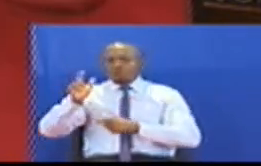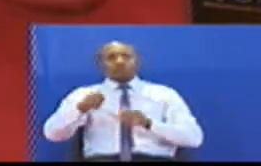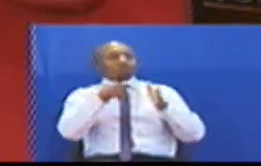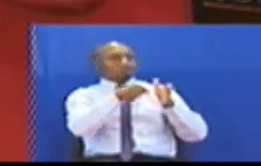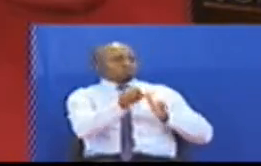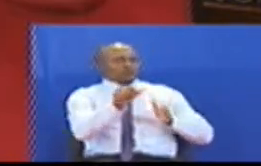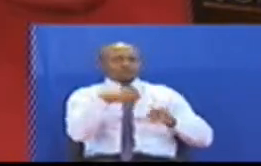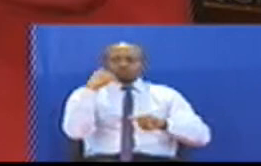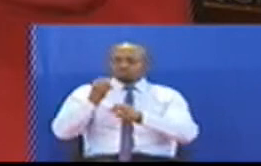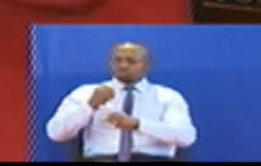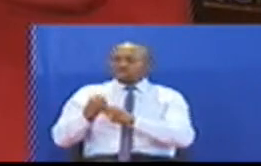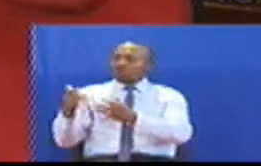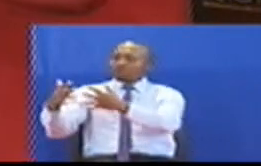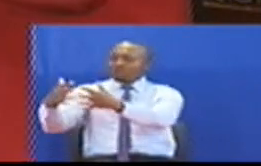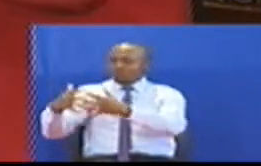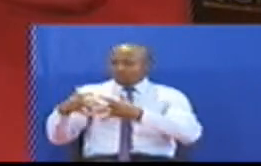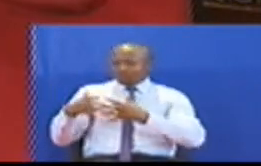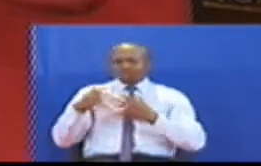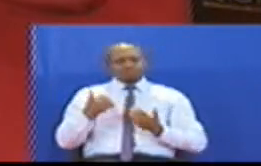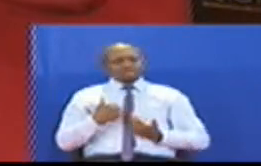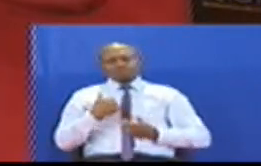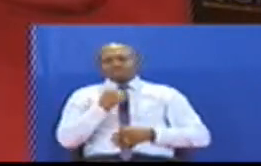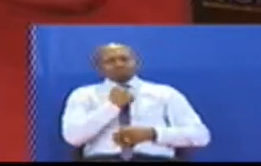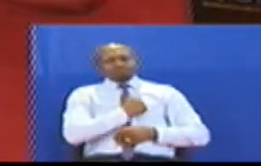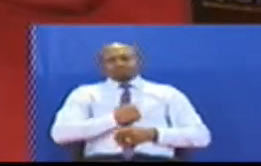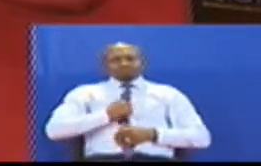za uvuvi. Mheshimiwa Spika, inanisikitisha sana.